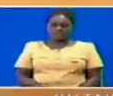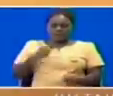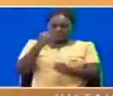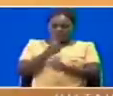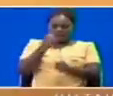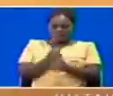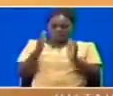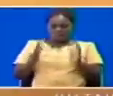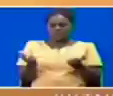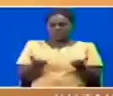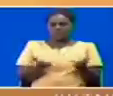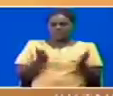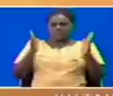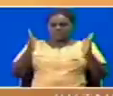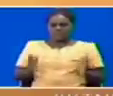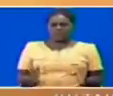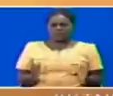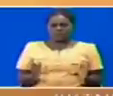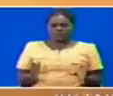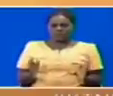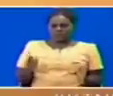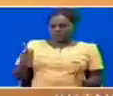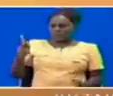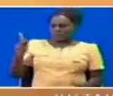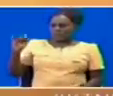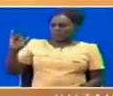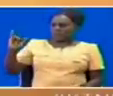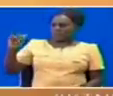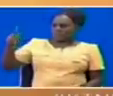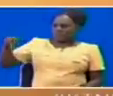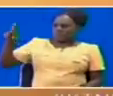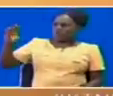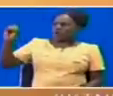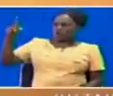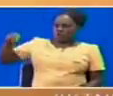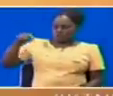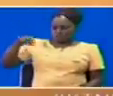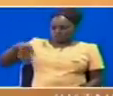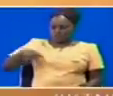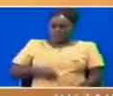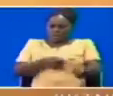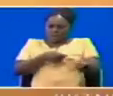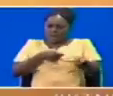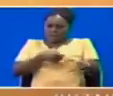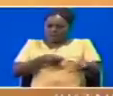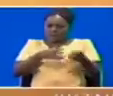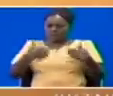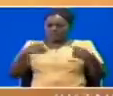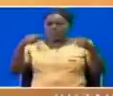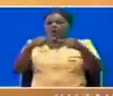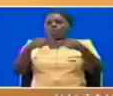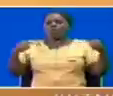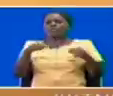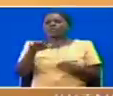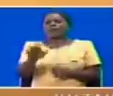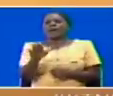Mfanyibiashara na mwanasiasa Zedekiah Kiprop Bundotich almaarufu Buzeki hili ameshambuliwa na watu ambao wanadaiwa kuwa wafuasi wa